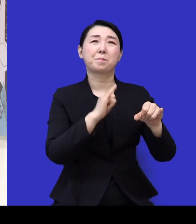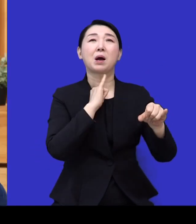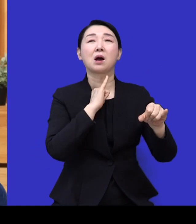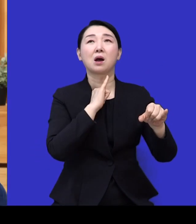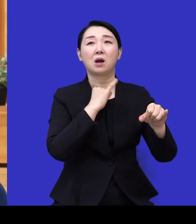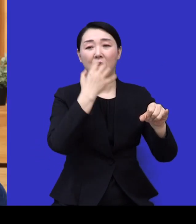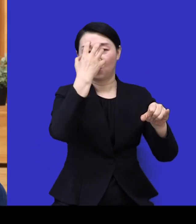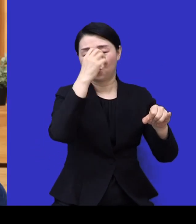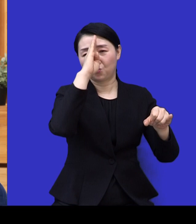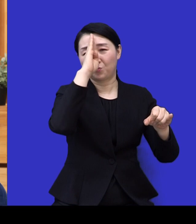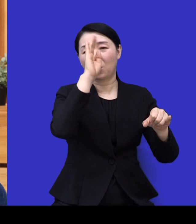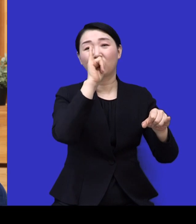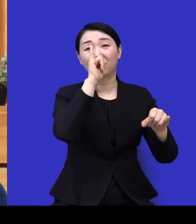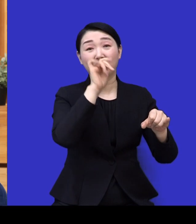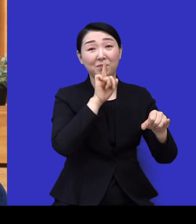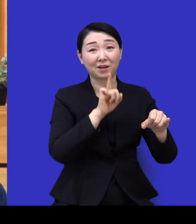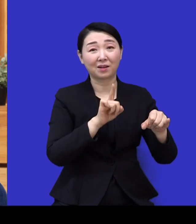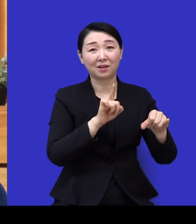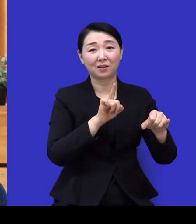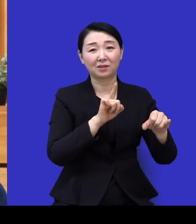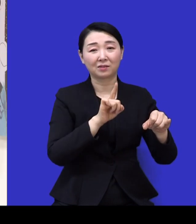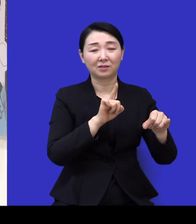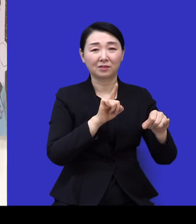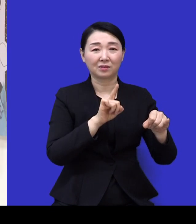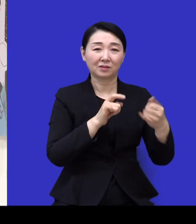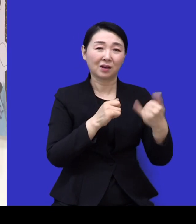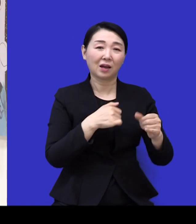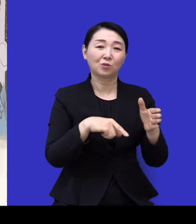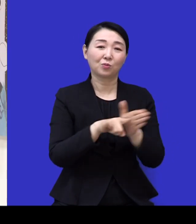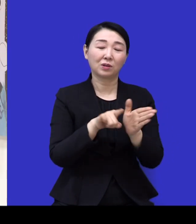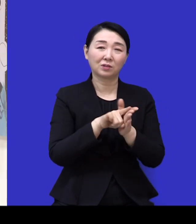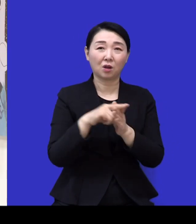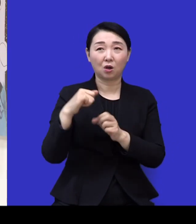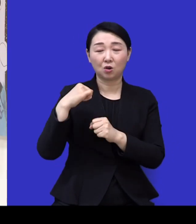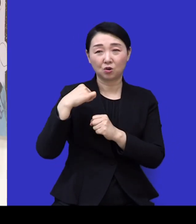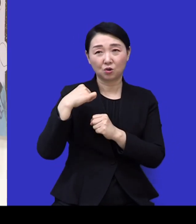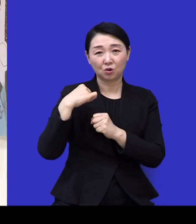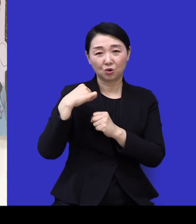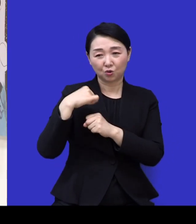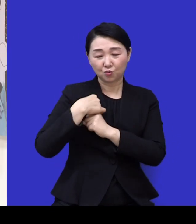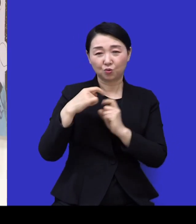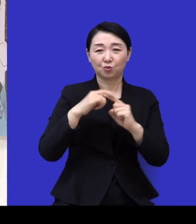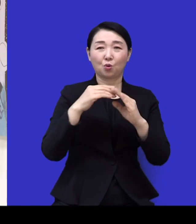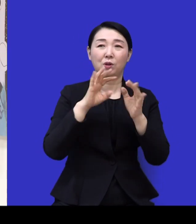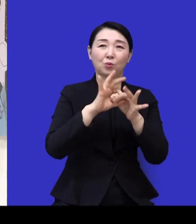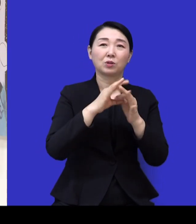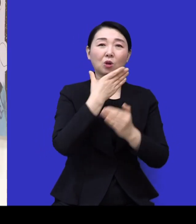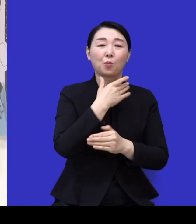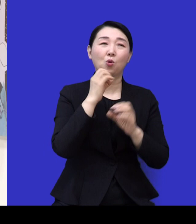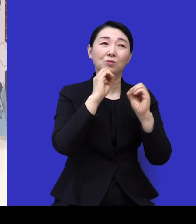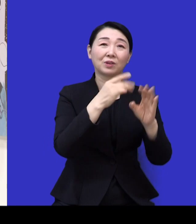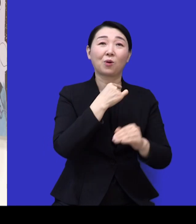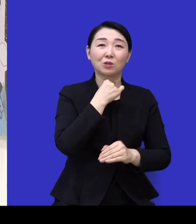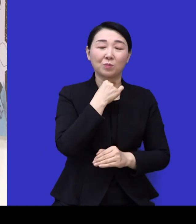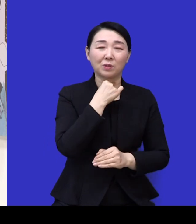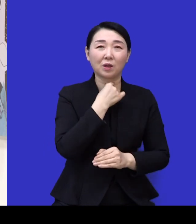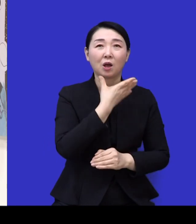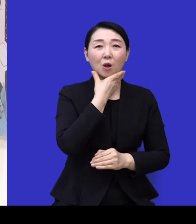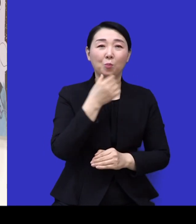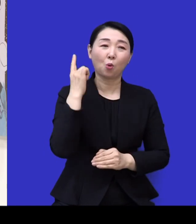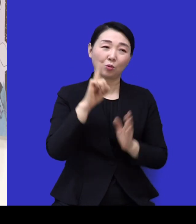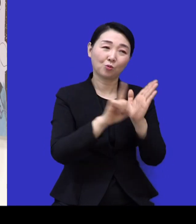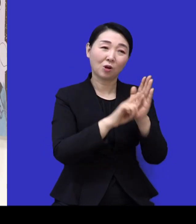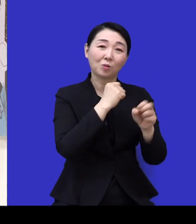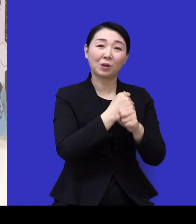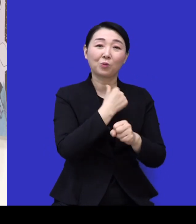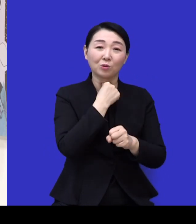우울증 경련이 너무 많다고 예. 그 아이들 위해서 그 군교회를 통해서 복음을 전하고 싶은데 복음 네. 광고를 만들었으면 좋겠다 해서 저희가